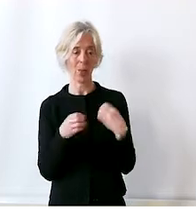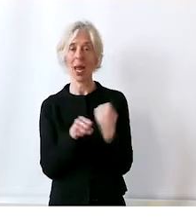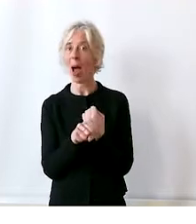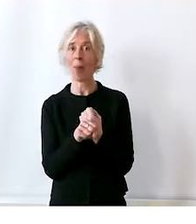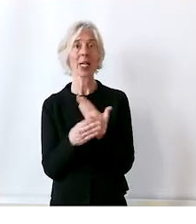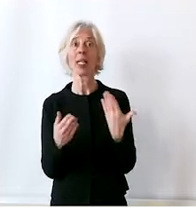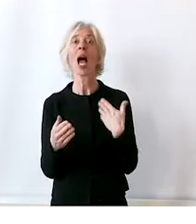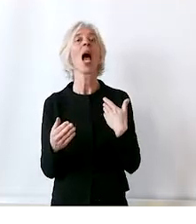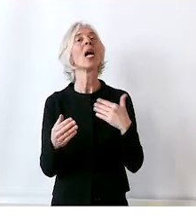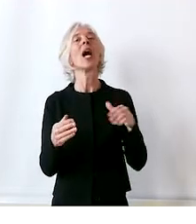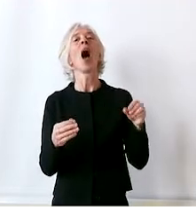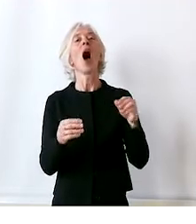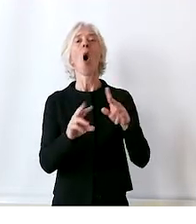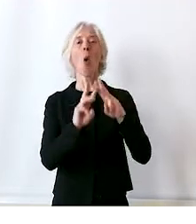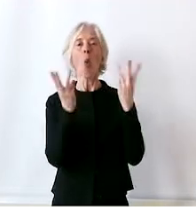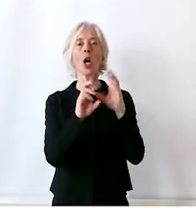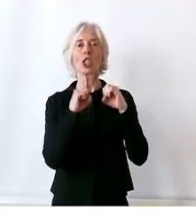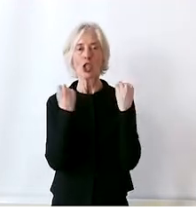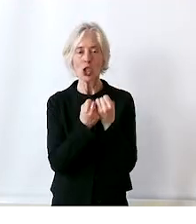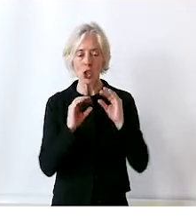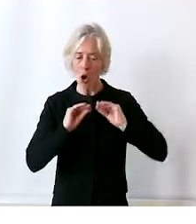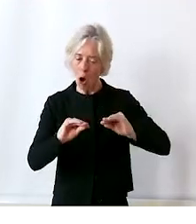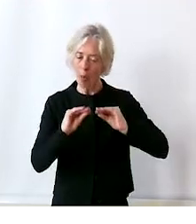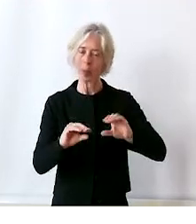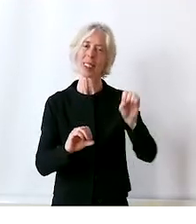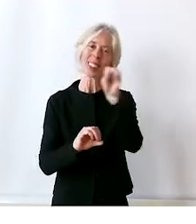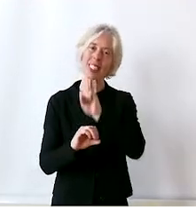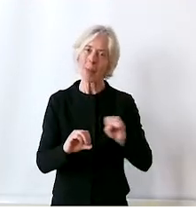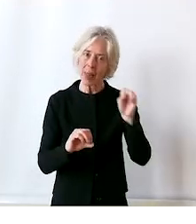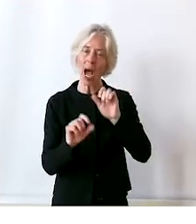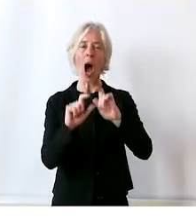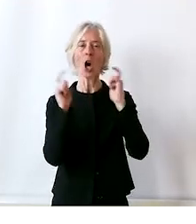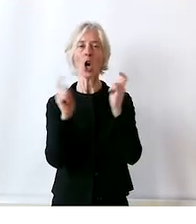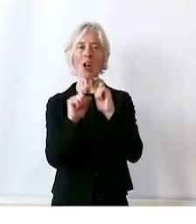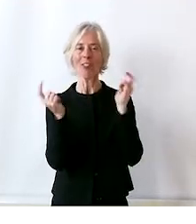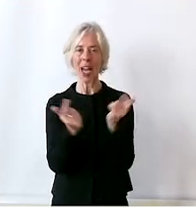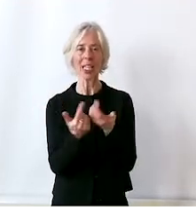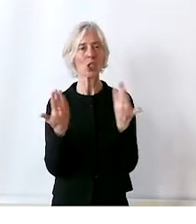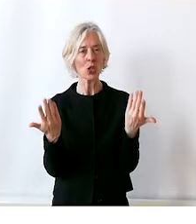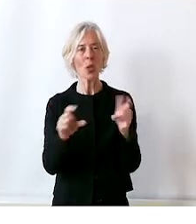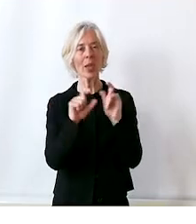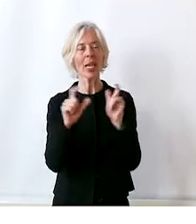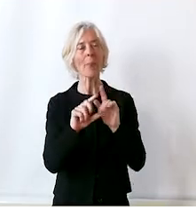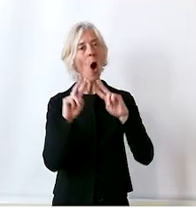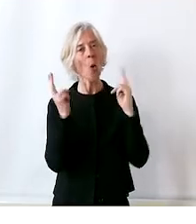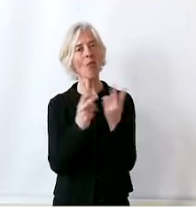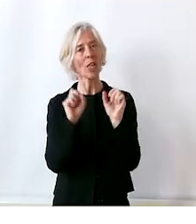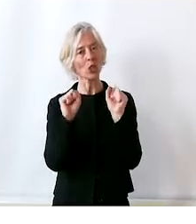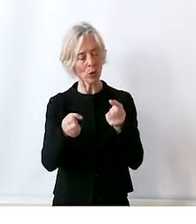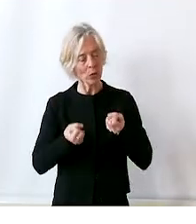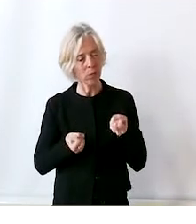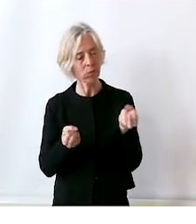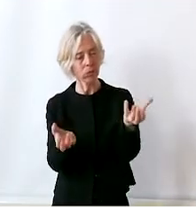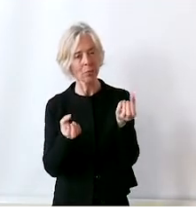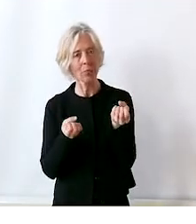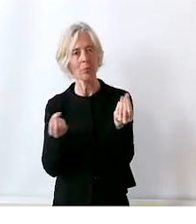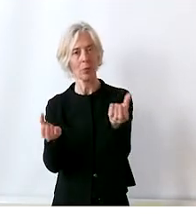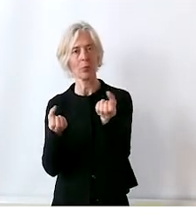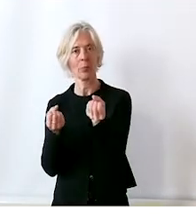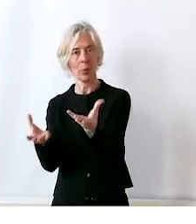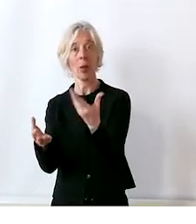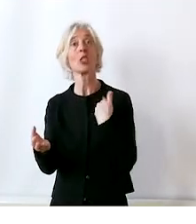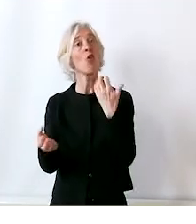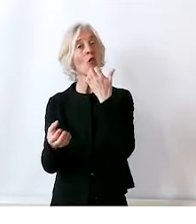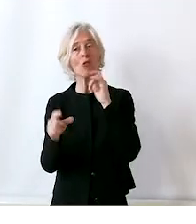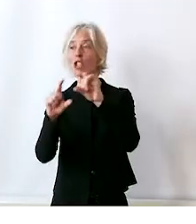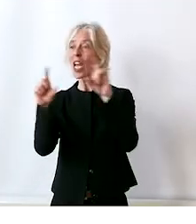Workshops, Seminare, Konferenzen an, die sich mit der Thematik beschäftigen. Das heißt, wir wollen damit den Unternehmen